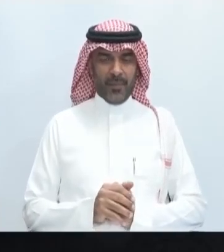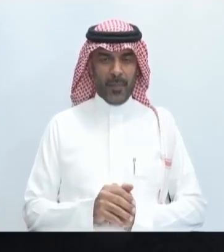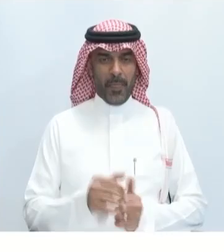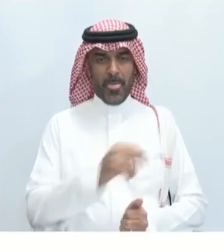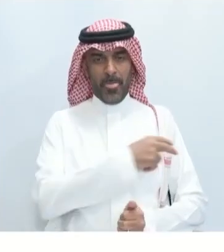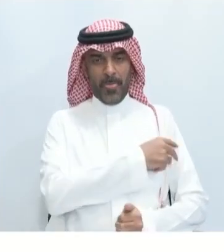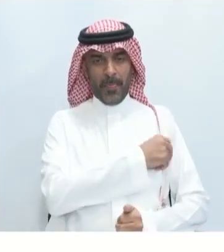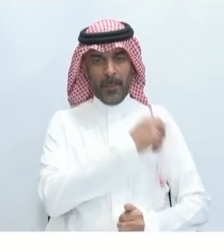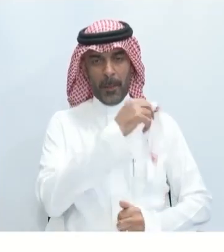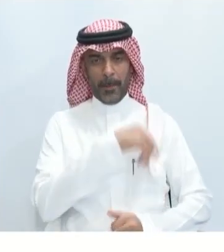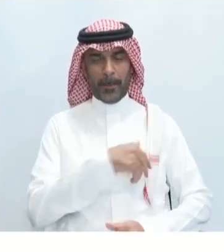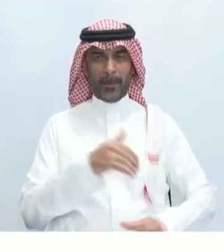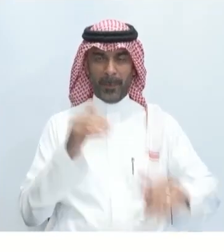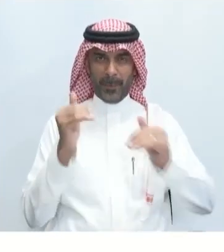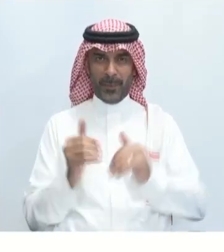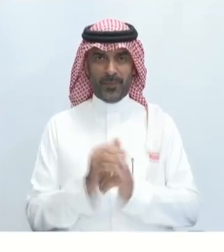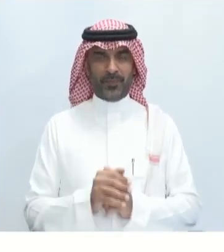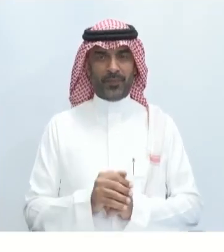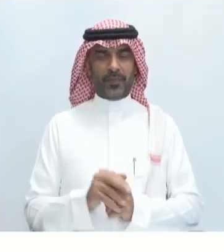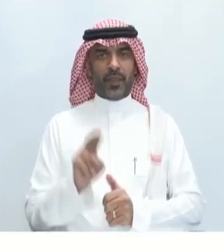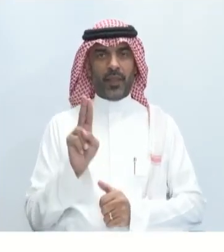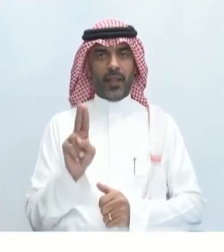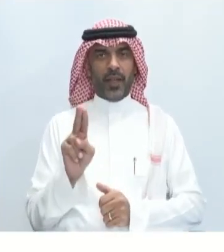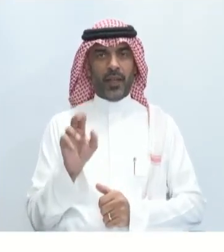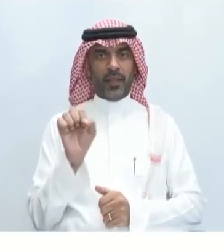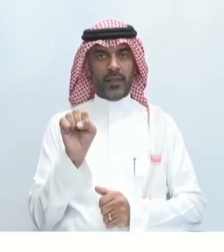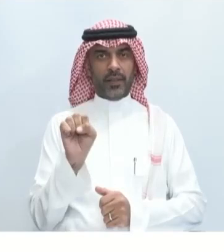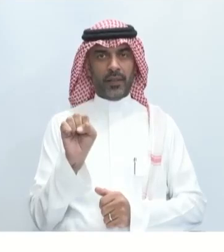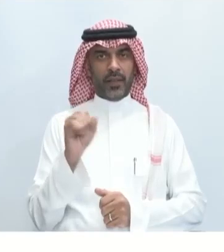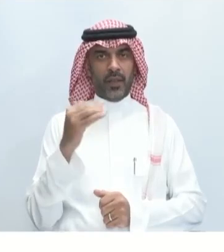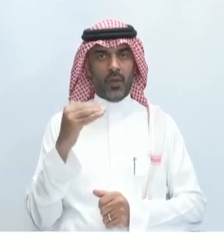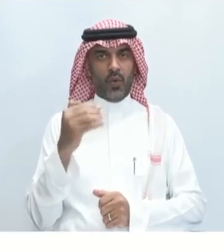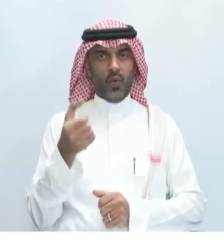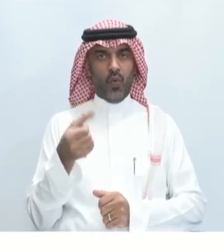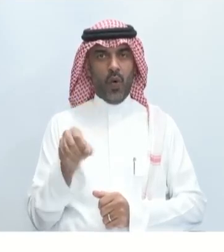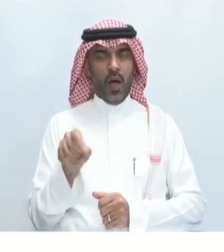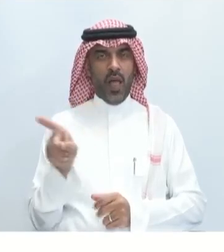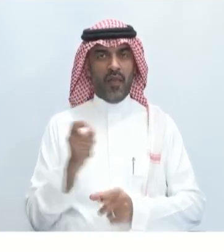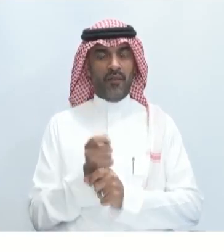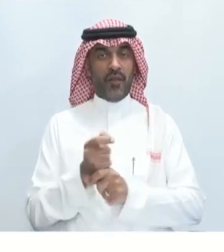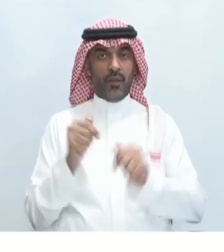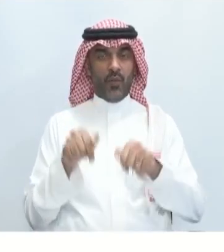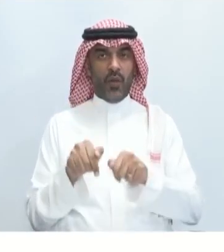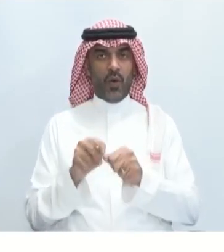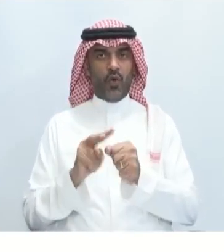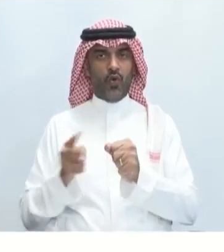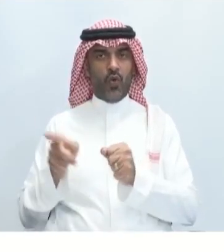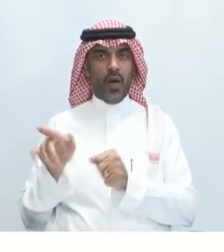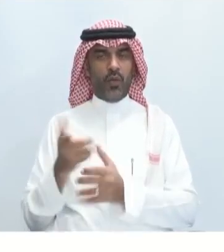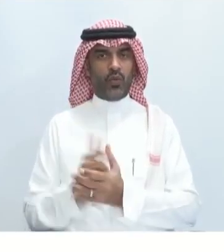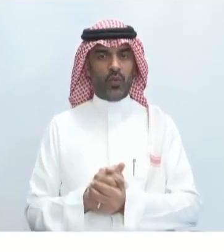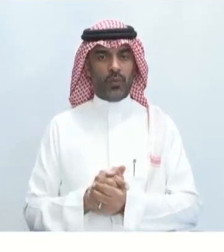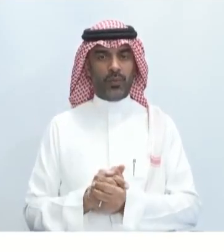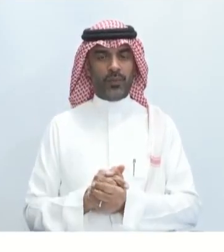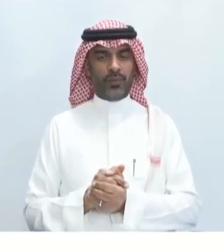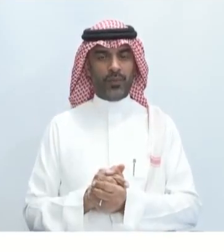الدرس تصحو هذا فعل مضارع ما نوعه من الانواع الثلاثه